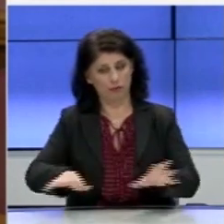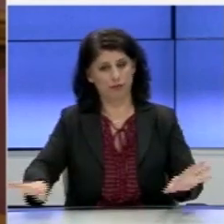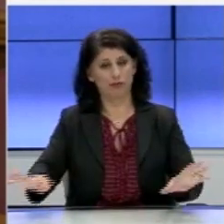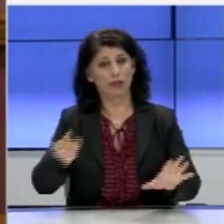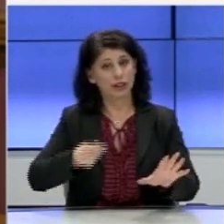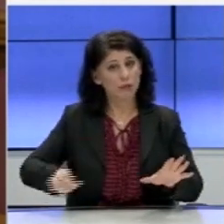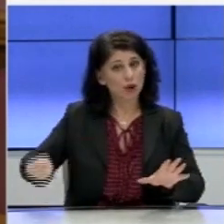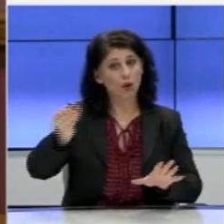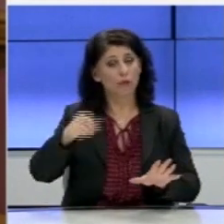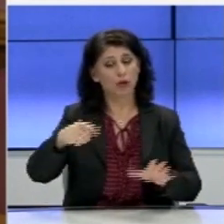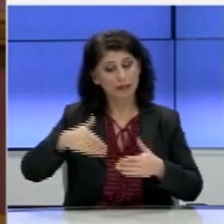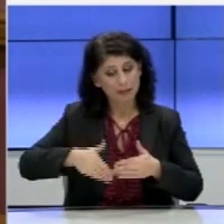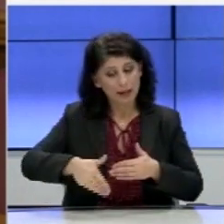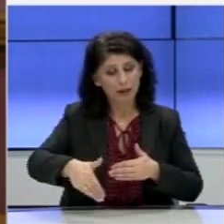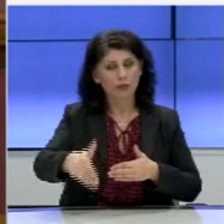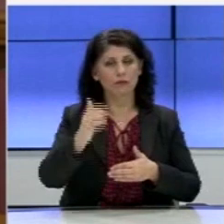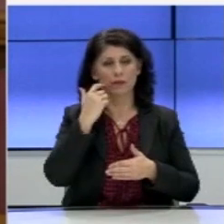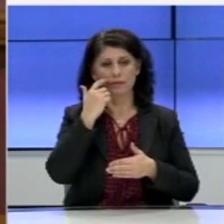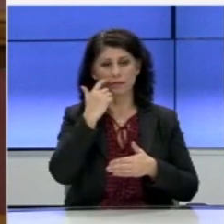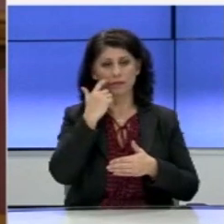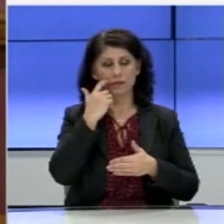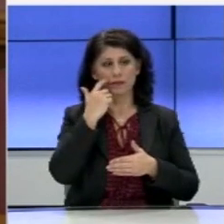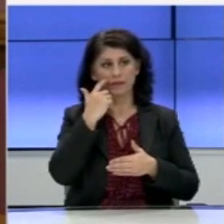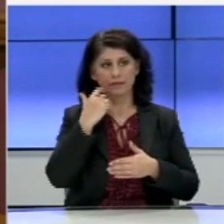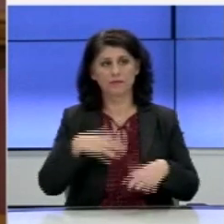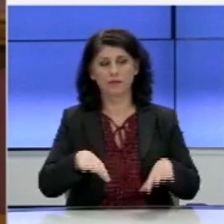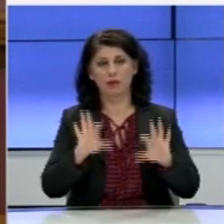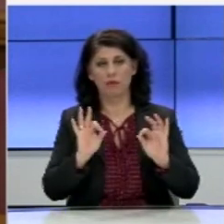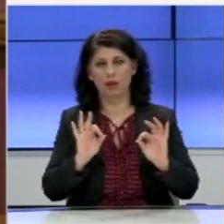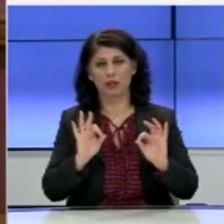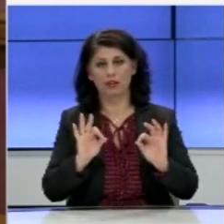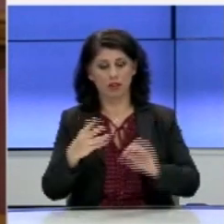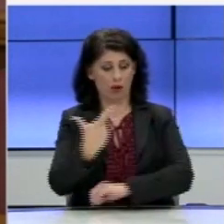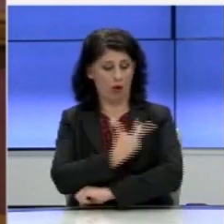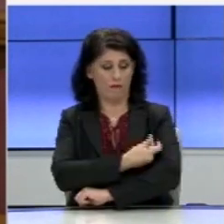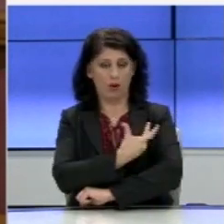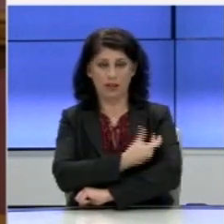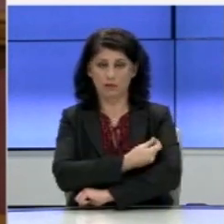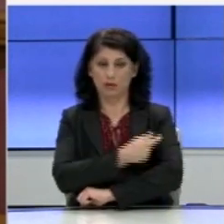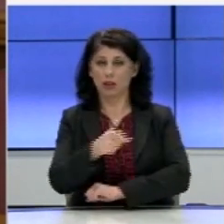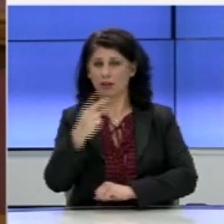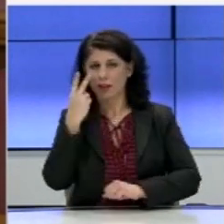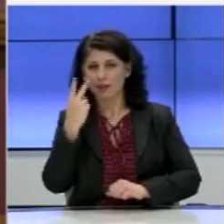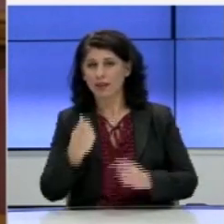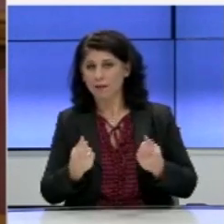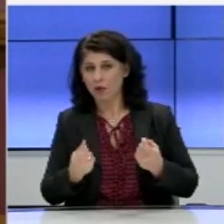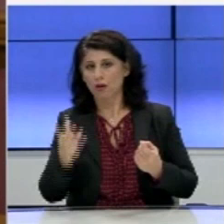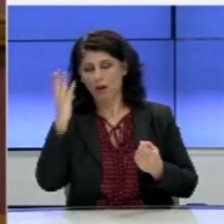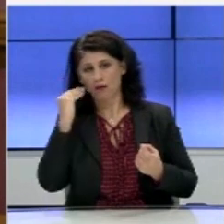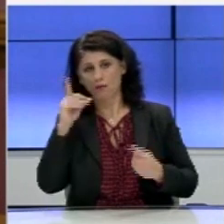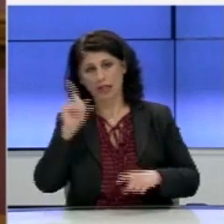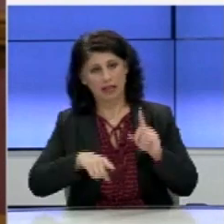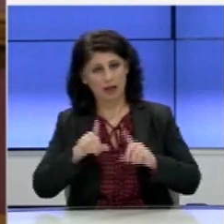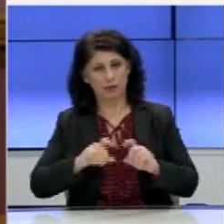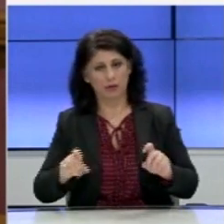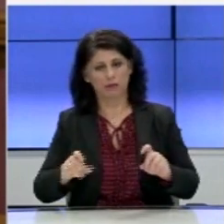πολύ δεν περισσότερο την περίοδο αυτή που ξεκίνησε φυσικά και ο εμβολιασμός. Και δείτε τώρα, είναι πρόκληση να ακούγονται ορισμένα